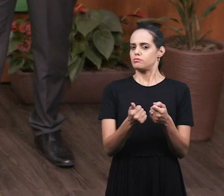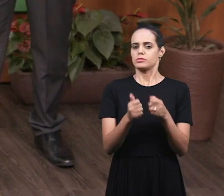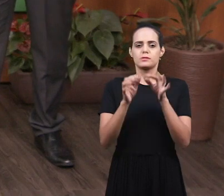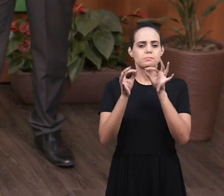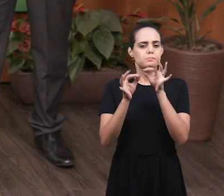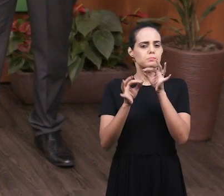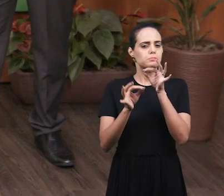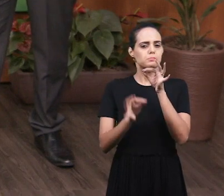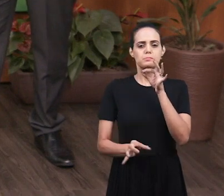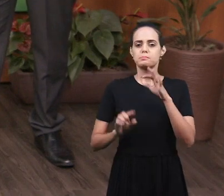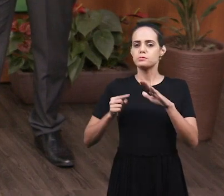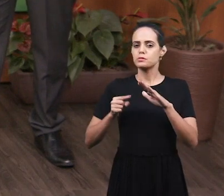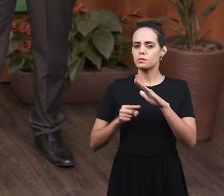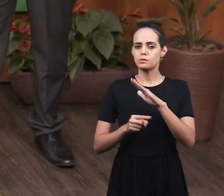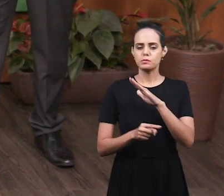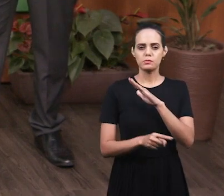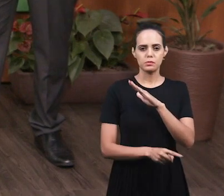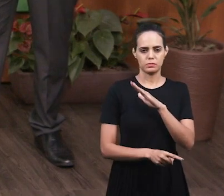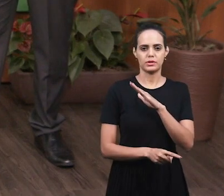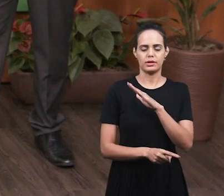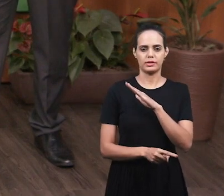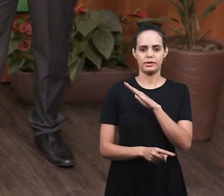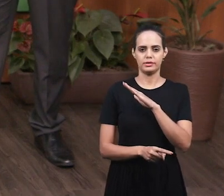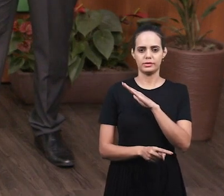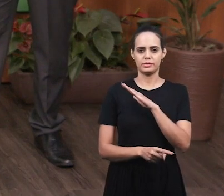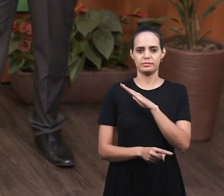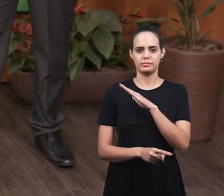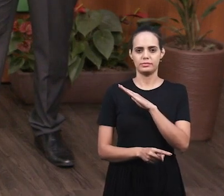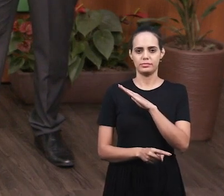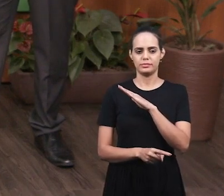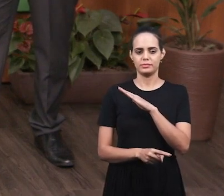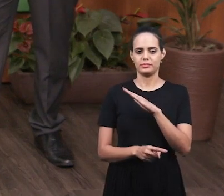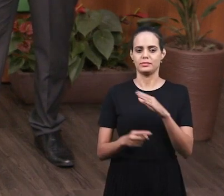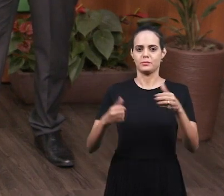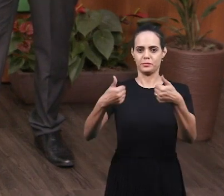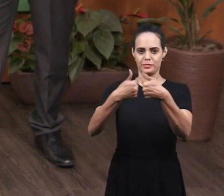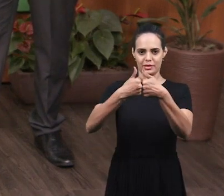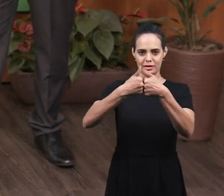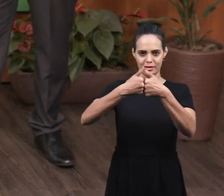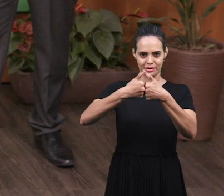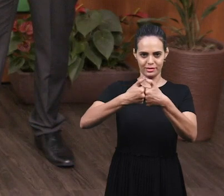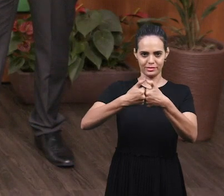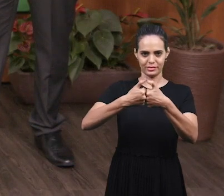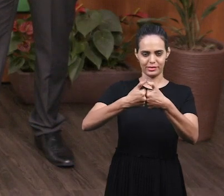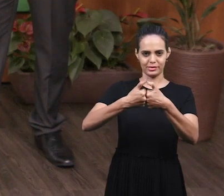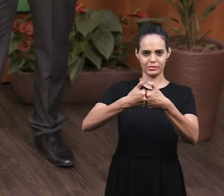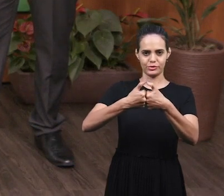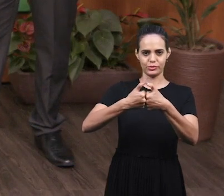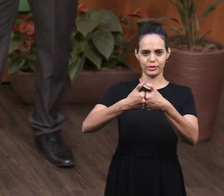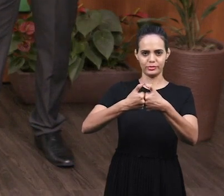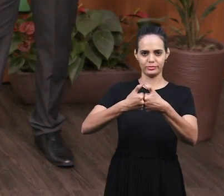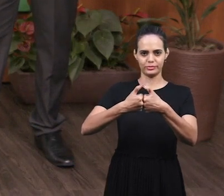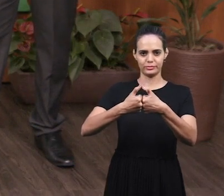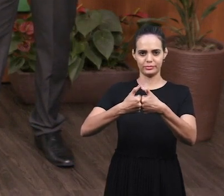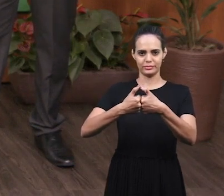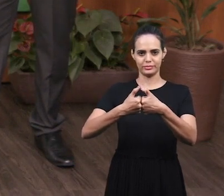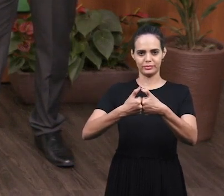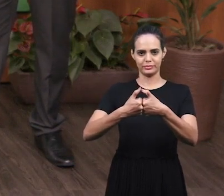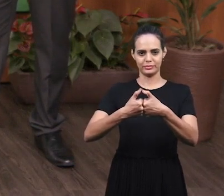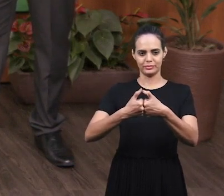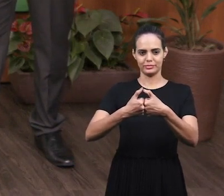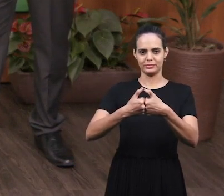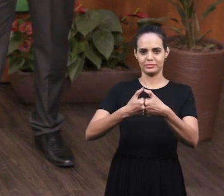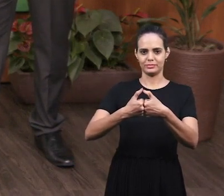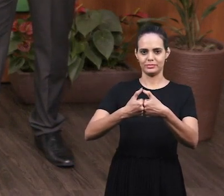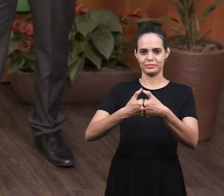qu'on ne peut pas épuiser dans cette thématique, comme l'arche de l'Alliance, l'autel des holocaustes, le candélabre en or.